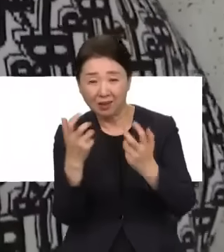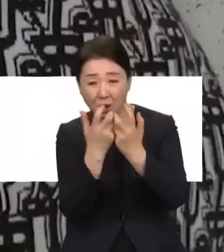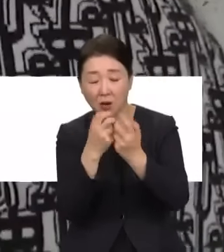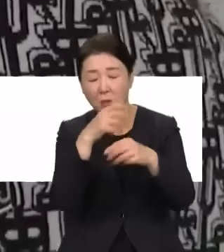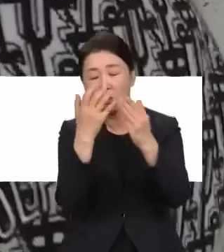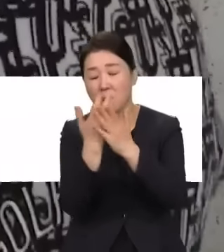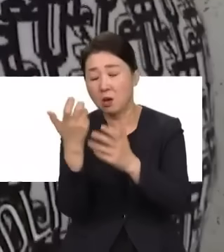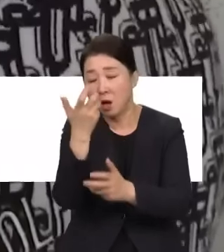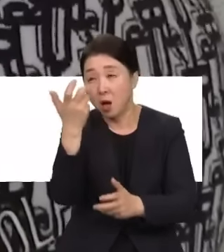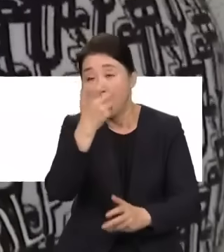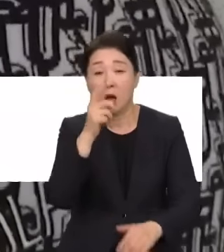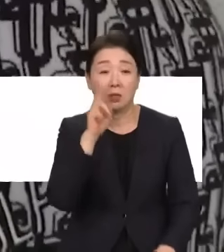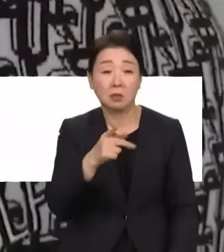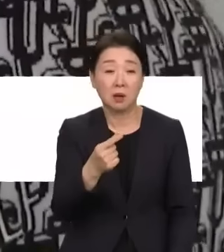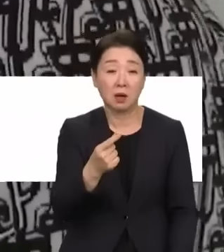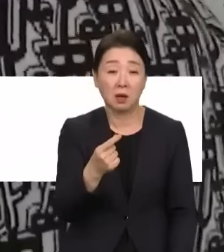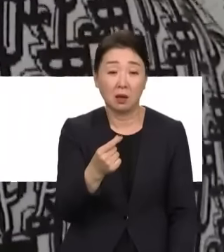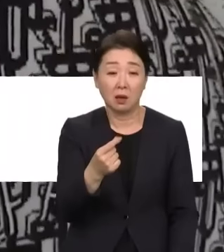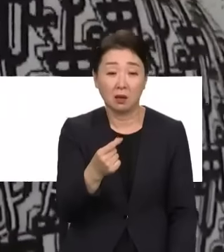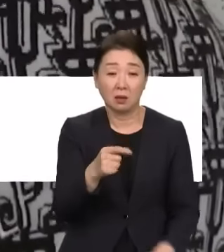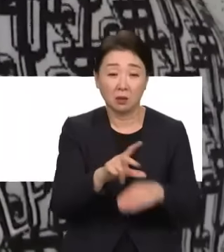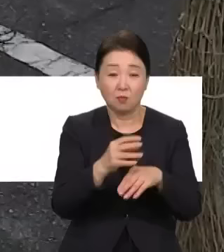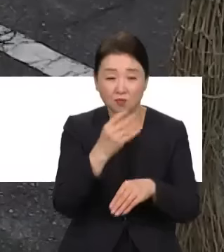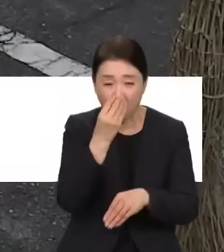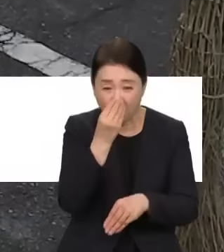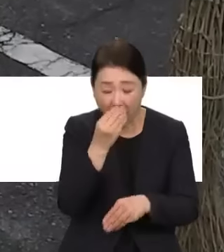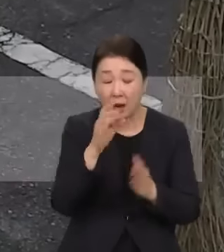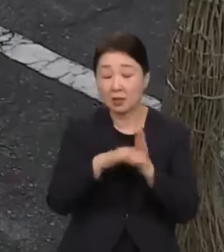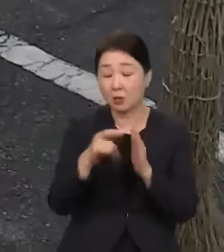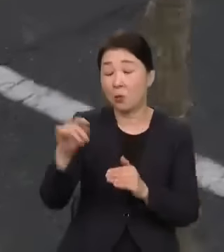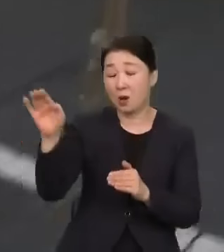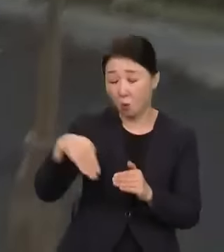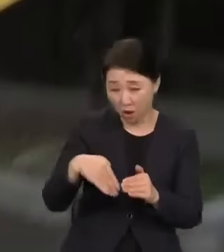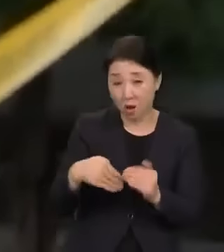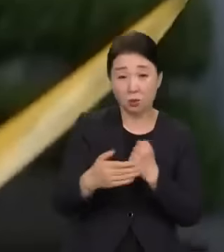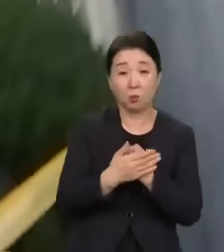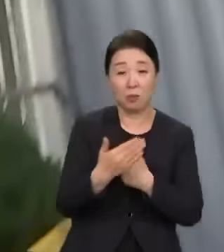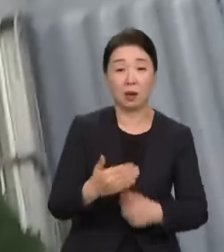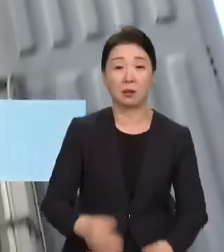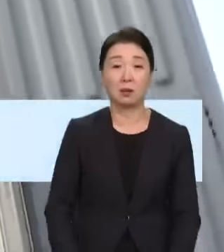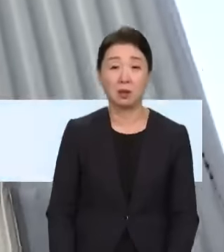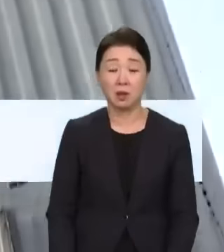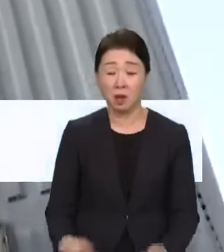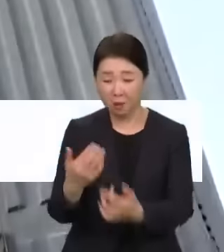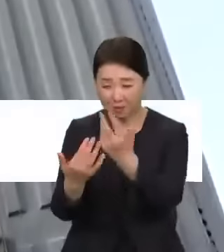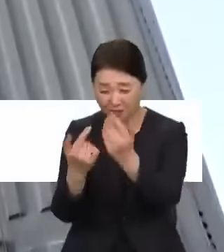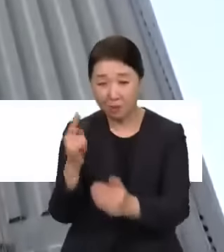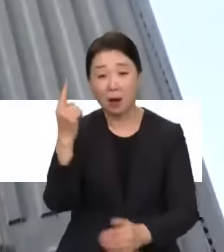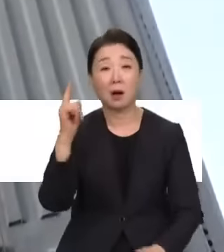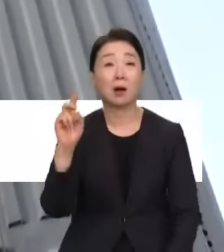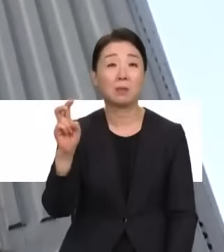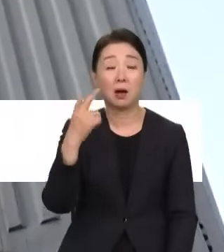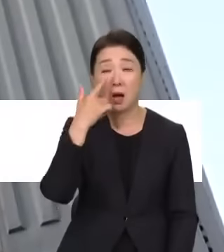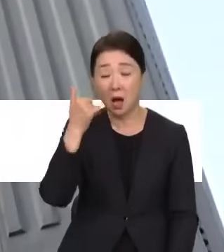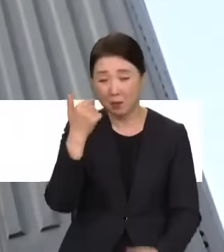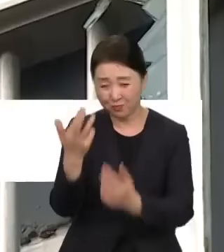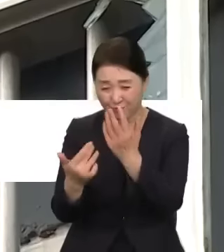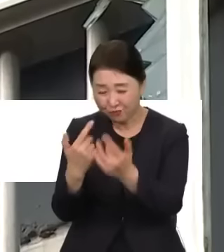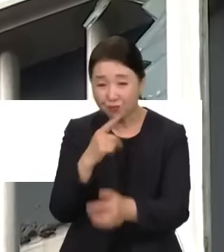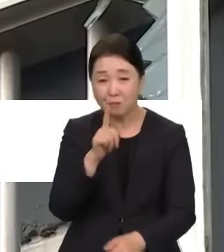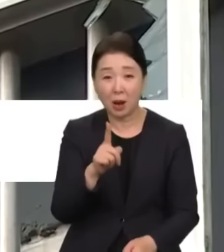차고 해가지고 전수송 계속 쏘고 있다가 소방관 아저씨 오셔놓고. 경찰은 방화로 추정하고 있습니다. 아버지가 불을